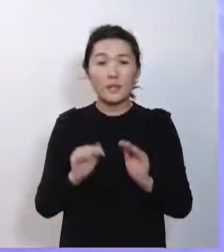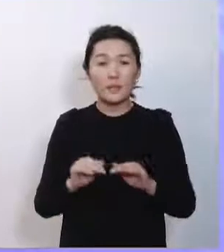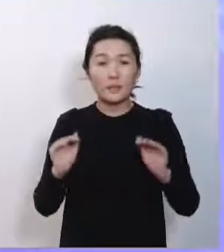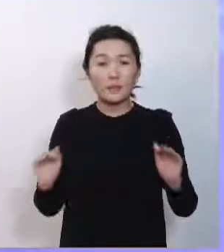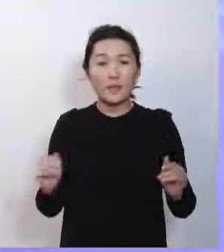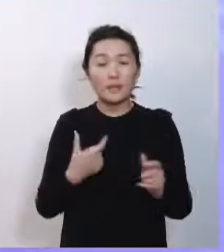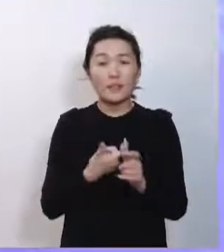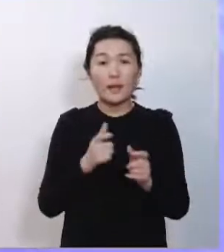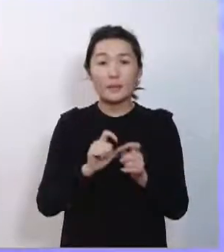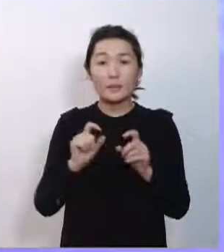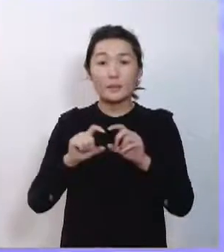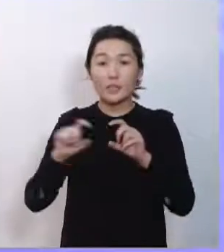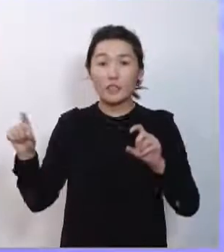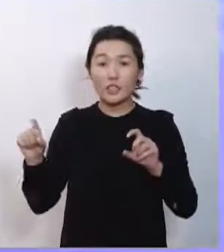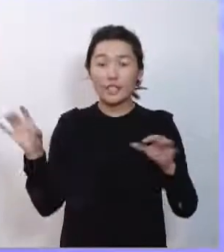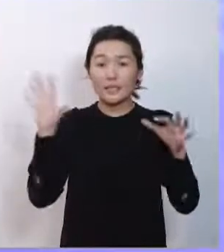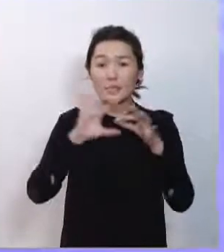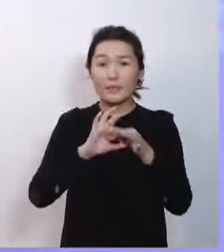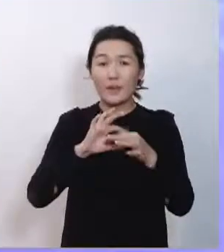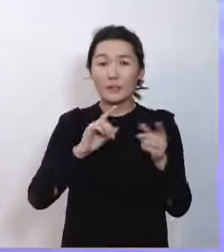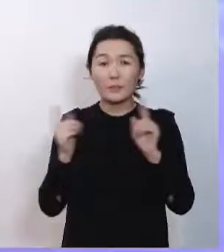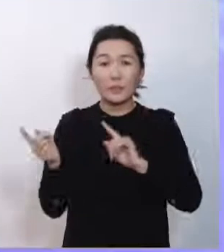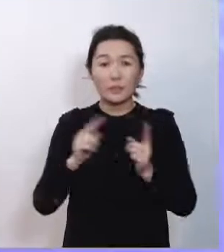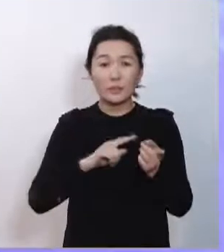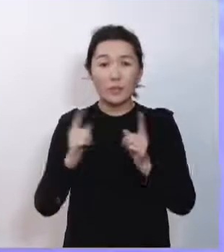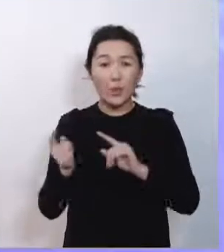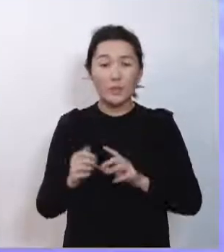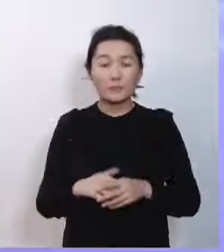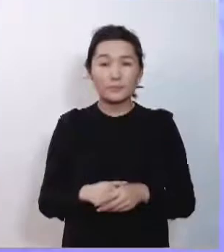Ребята, эти предложения связаны между собой.